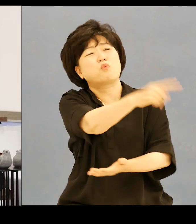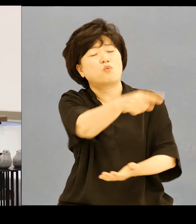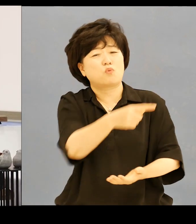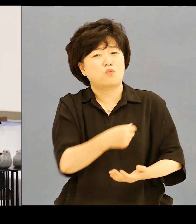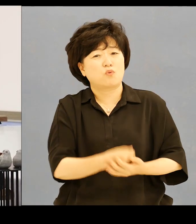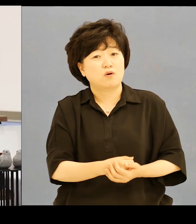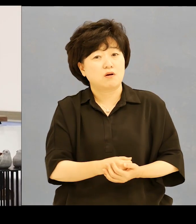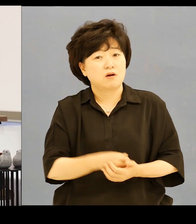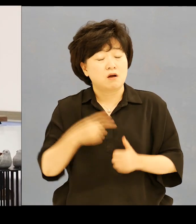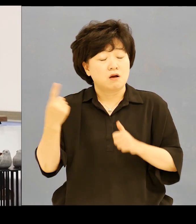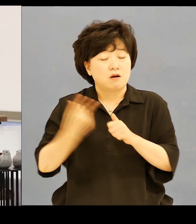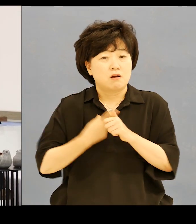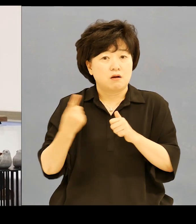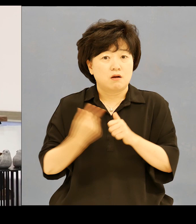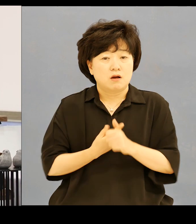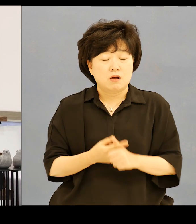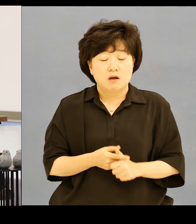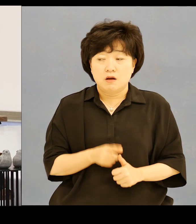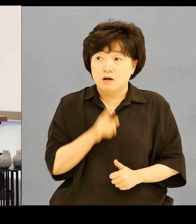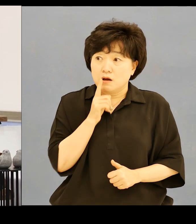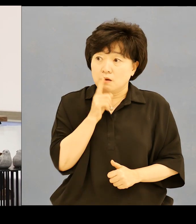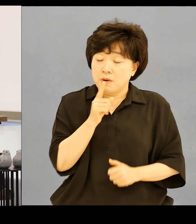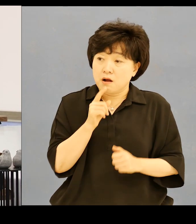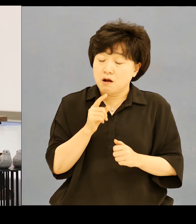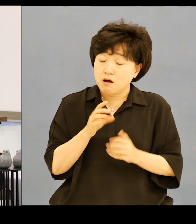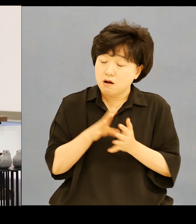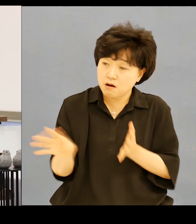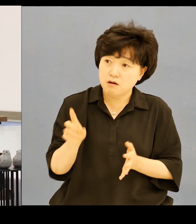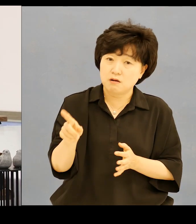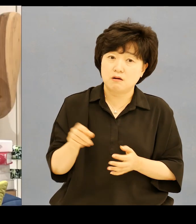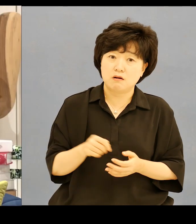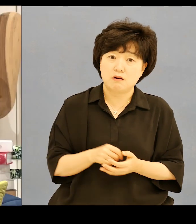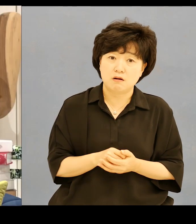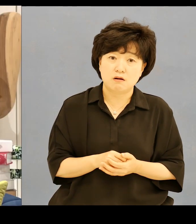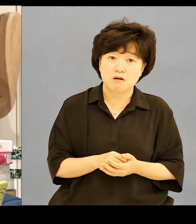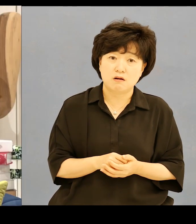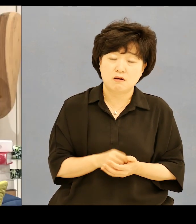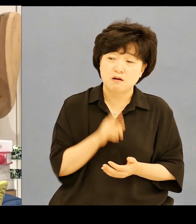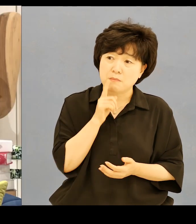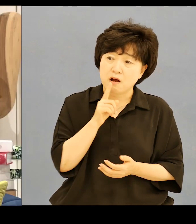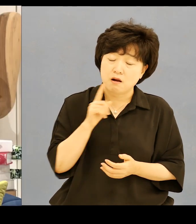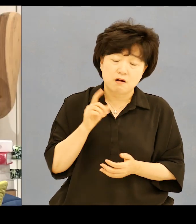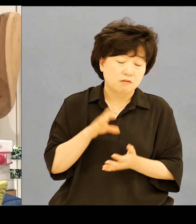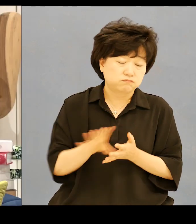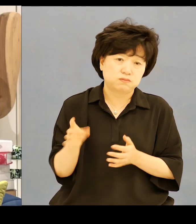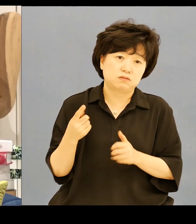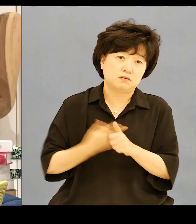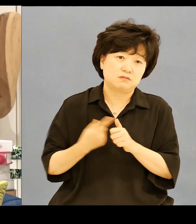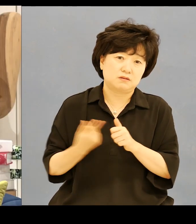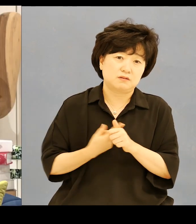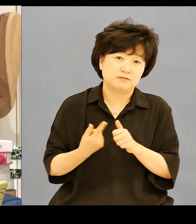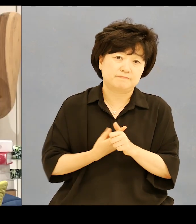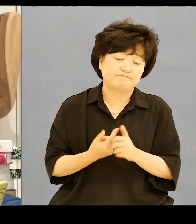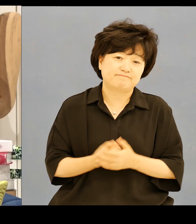뭐. 그게 아무 말이나 막 하네. 네, 입에 담을 수 없는 말들도 있고, 제가 이제